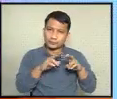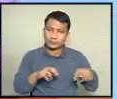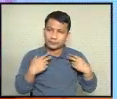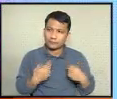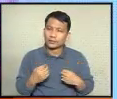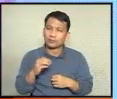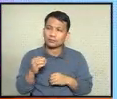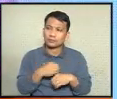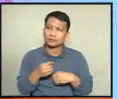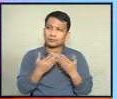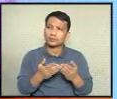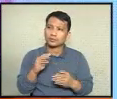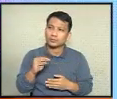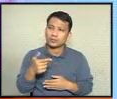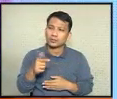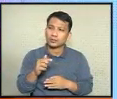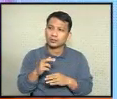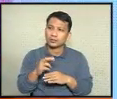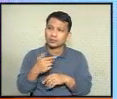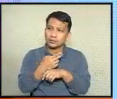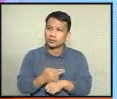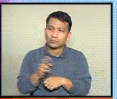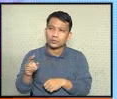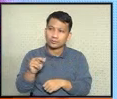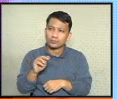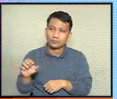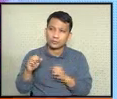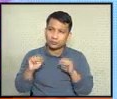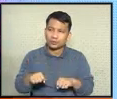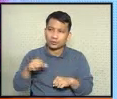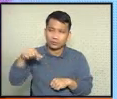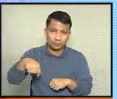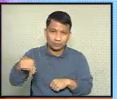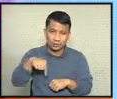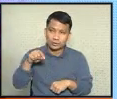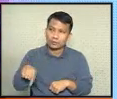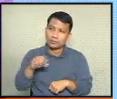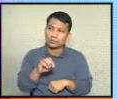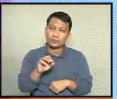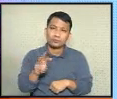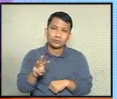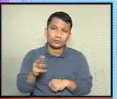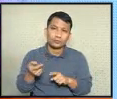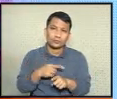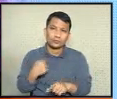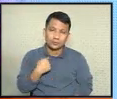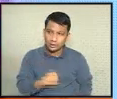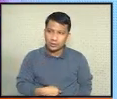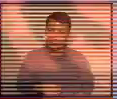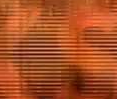Nag-inspeksyon ng health officials sa mega drug rehabilitation center sa Nueva Ecija na posibleng gawing quarantine facility para sa mga overseas workers mula